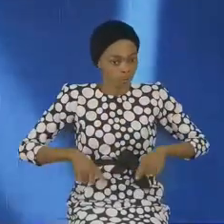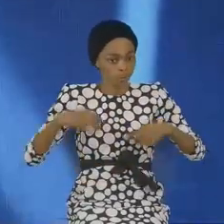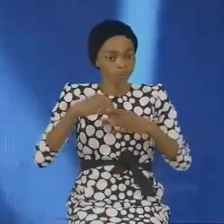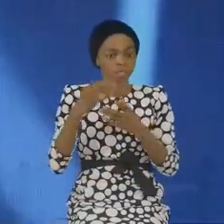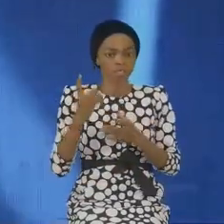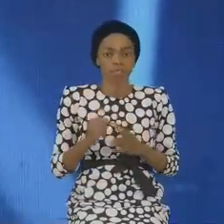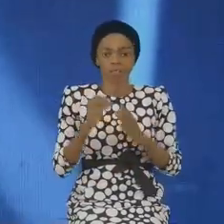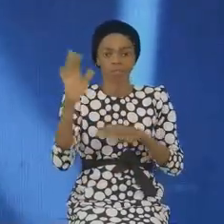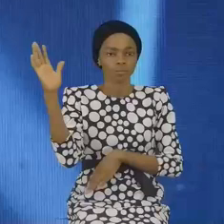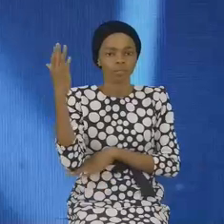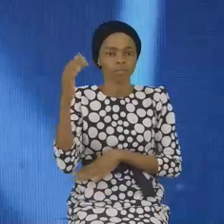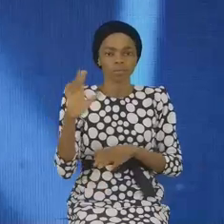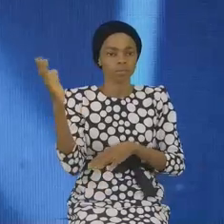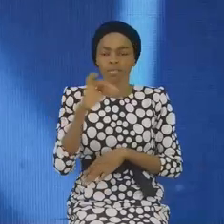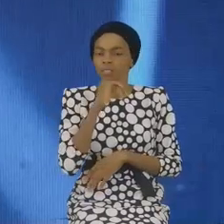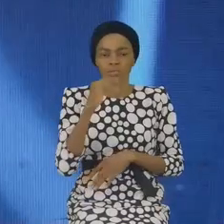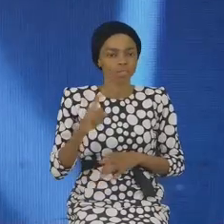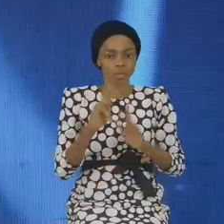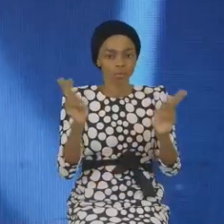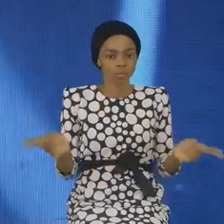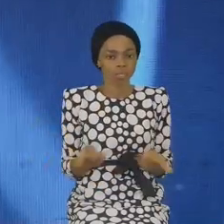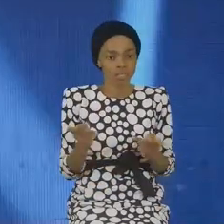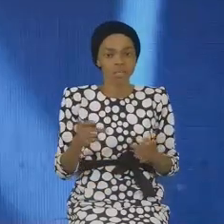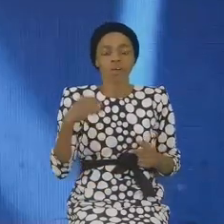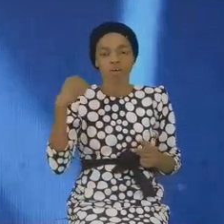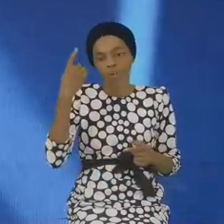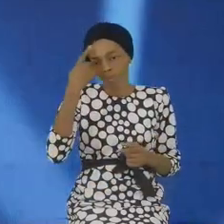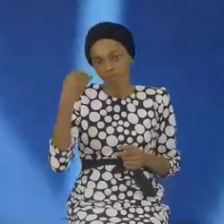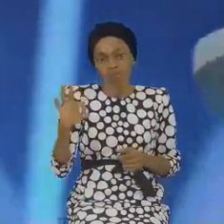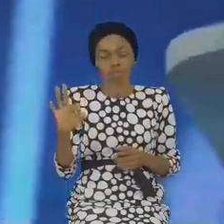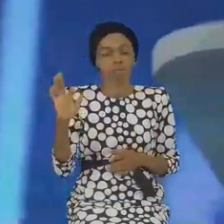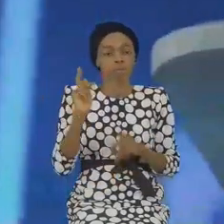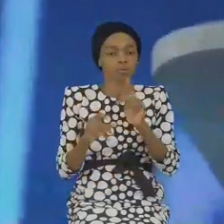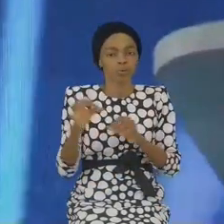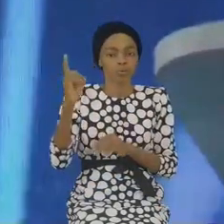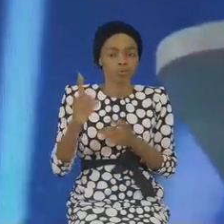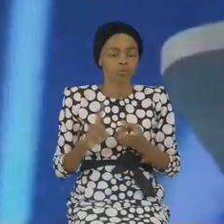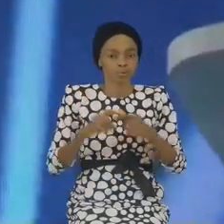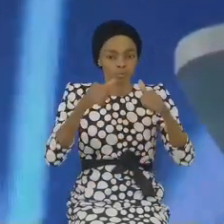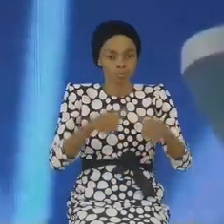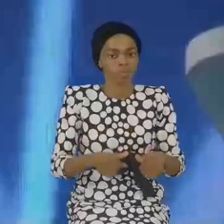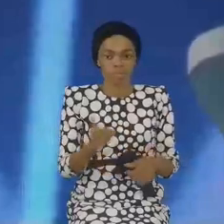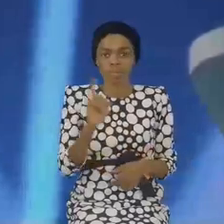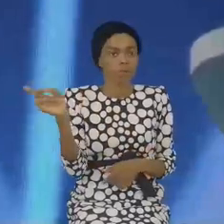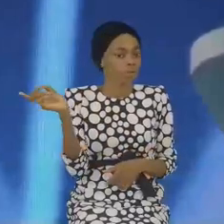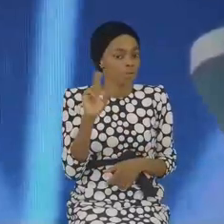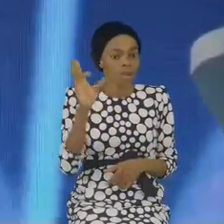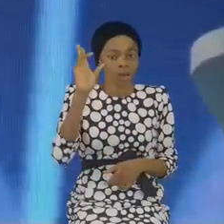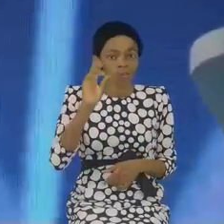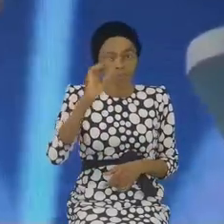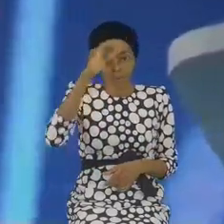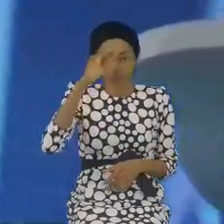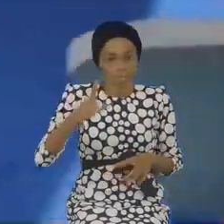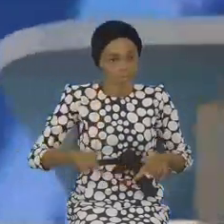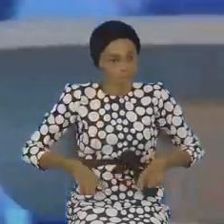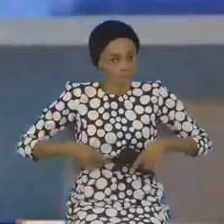n'est pas un endroit où le peuple de Dieu doit rester et vivre, là où aucun homme n'habite. Ainsi